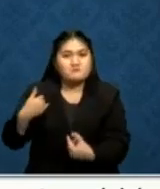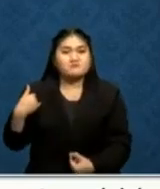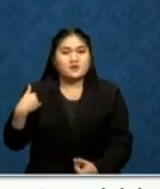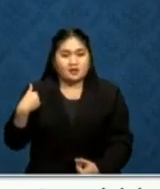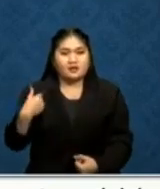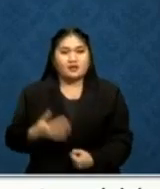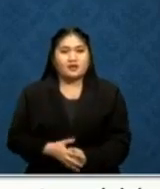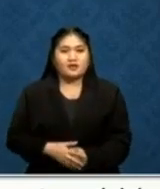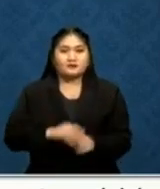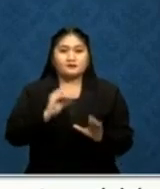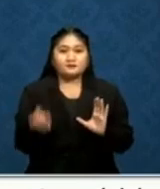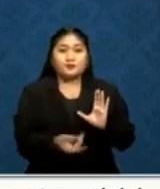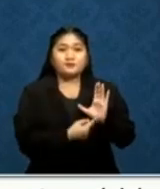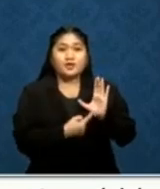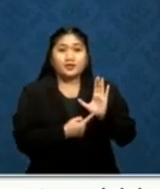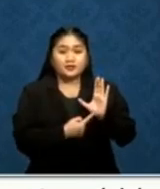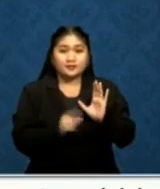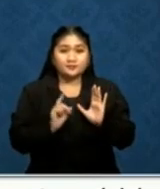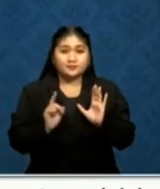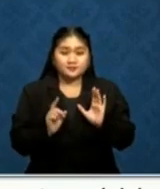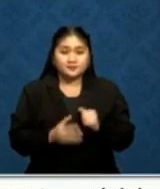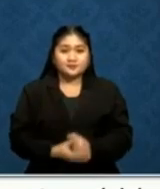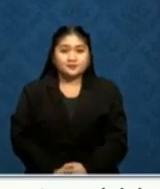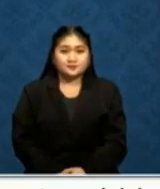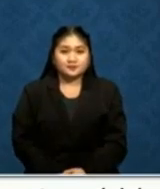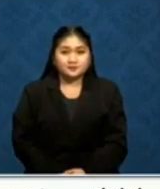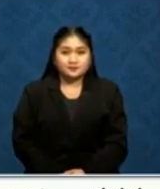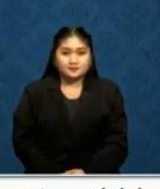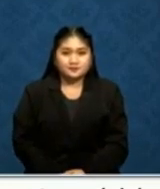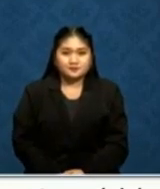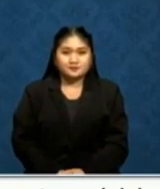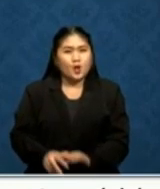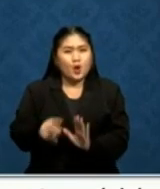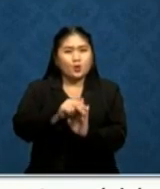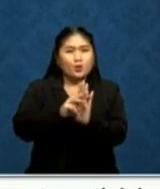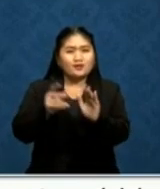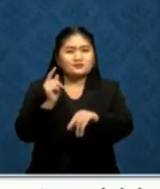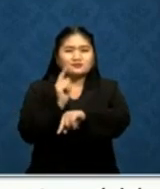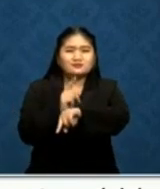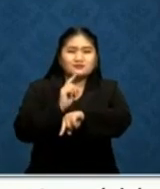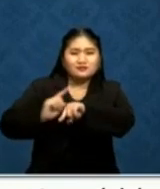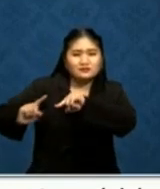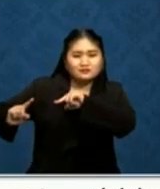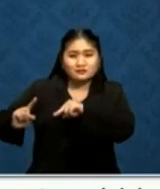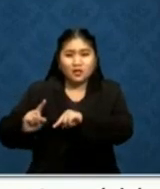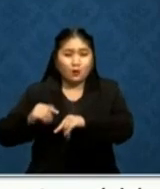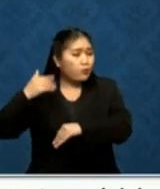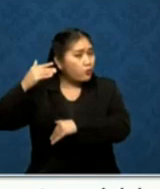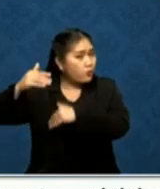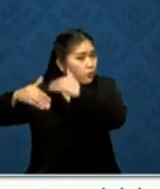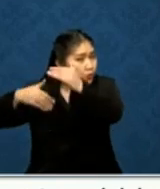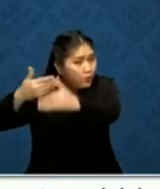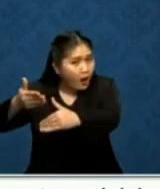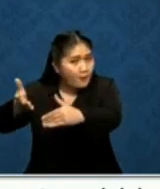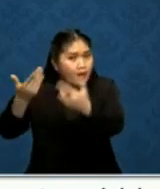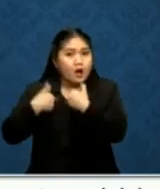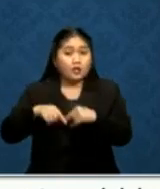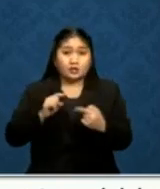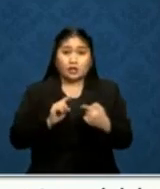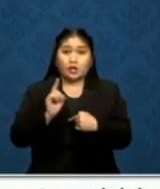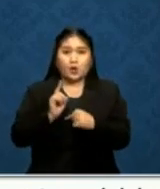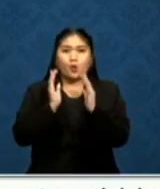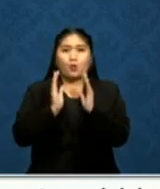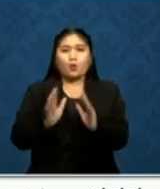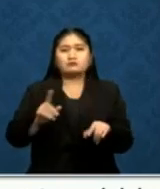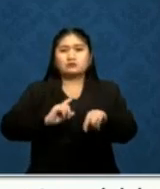คะสไลด์ต่อไปเลยค่ะนวัตกรรมต่างๆนะคะที่พาสังคมไปก้าวไปข้างหน้าเนี่ยมันก็พาให้มีคน